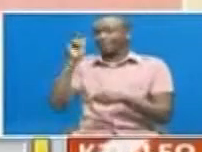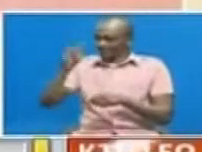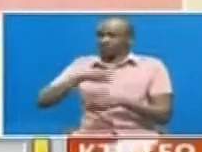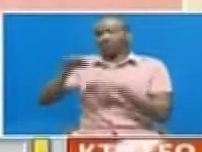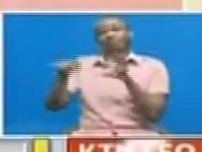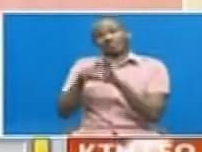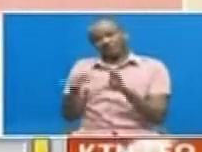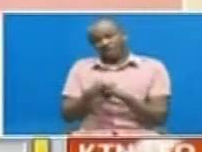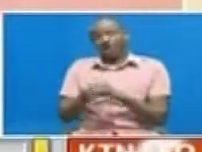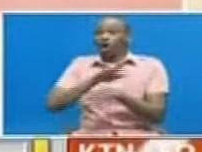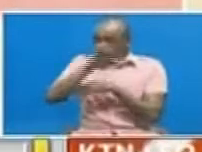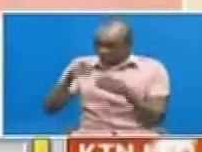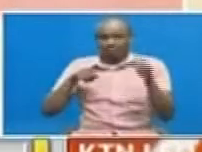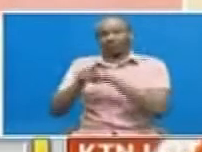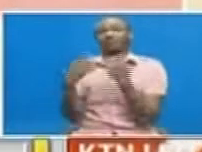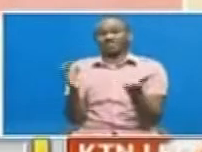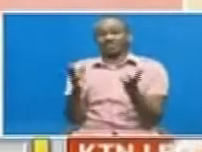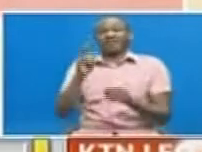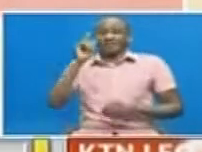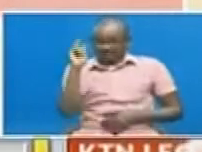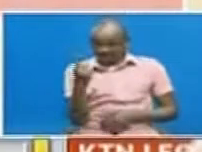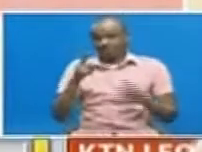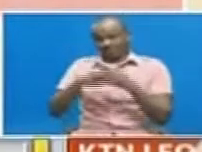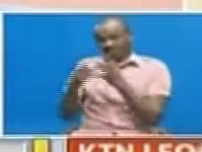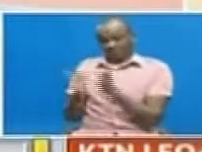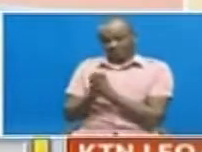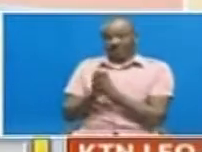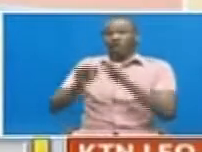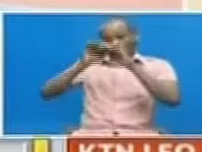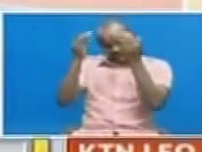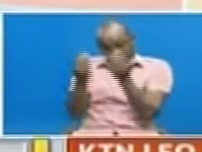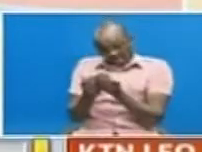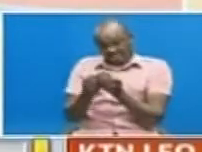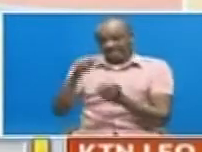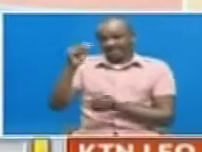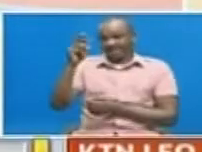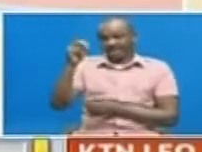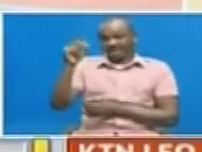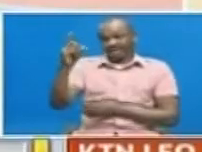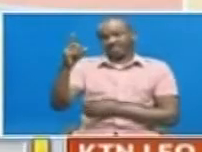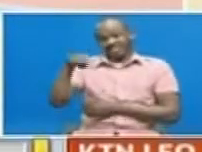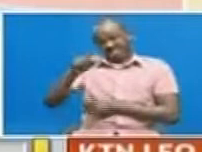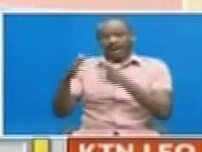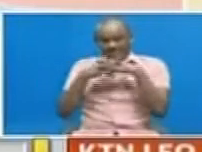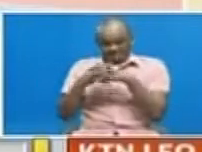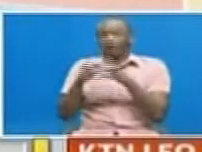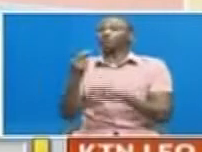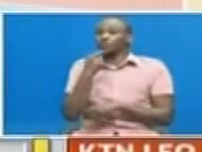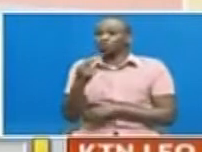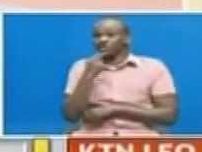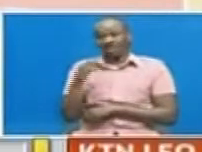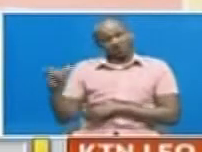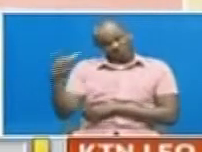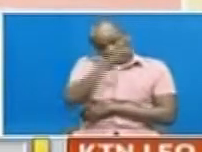tushiriki, maanake yote tumefuzu. Mwanzo kabisa tunaanza na World Grand Prix. Mm-hmm. Ambayo tunatarajia kuondoka hapa nchini siku ya Jumanne. Mm-hmm. Usiku kuelekea